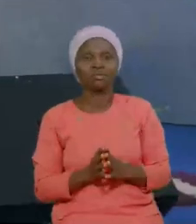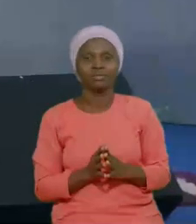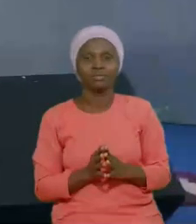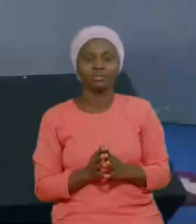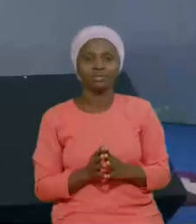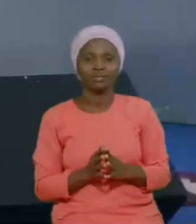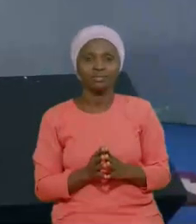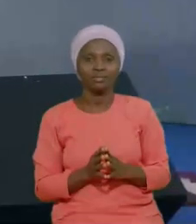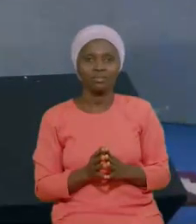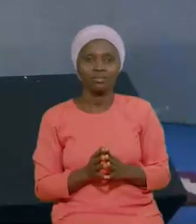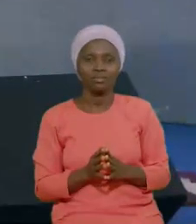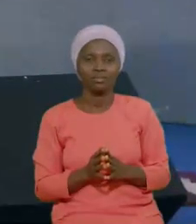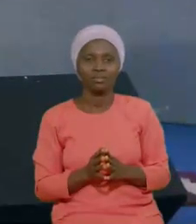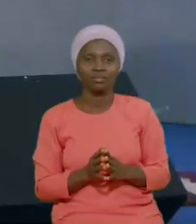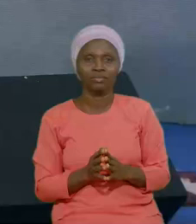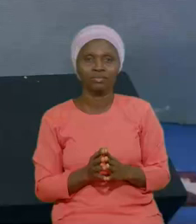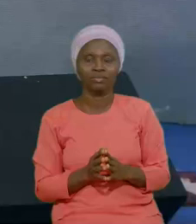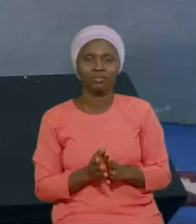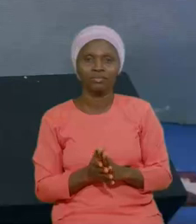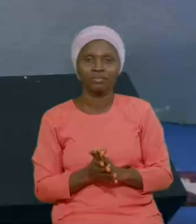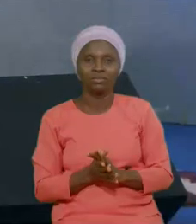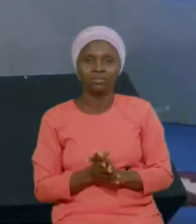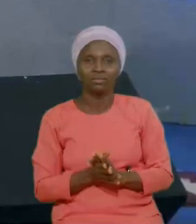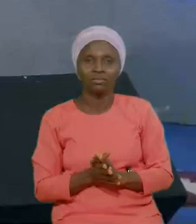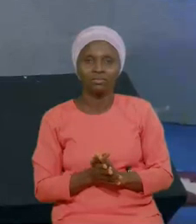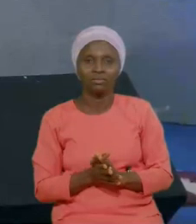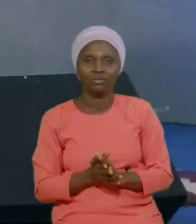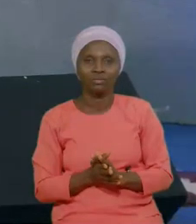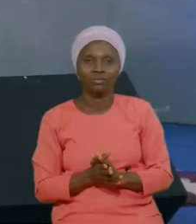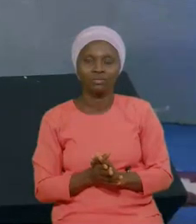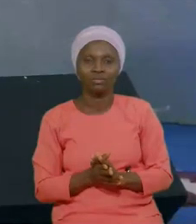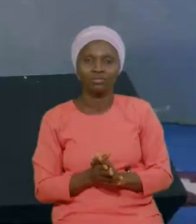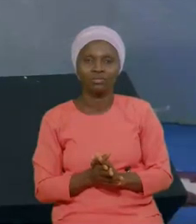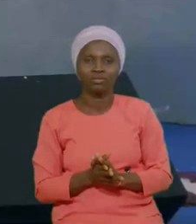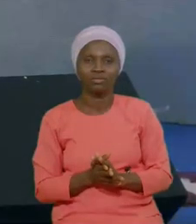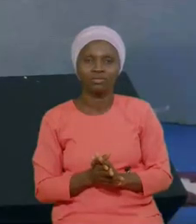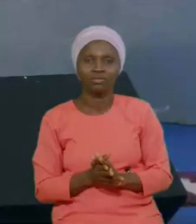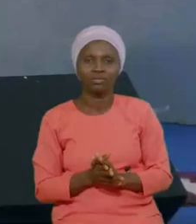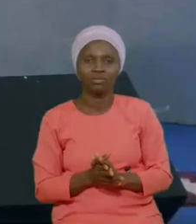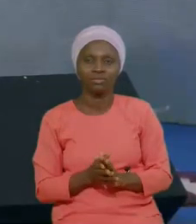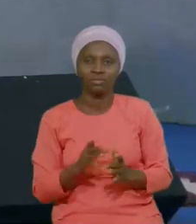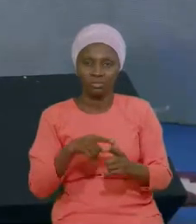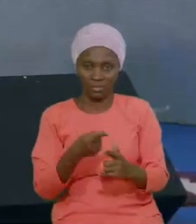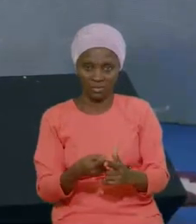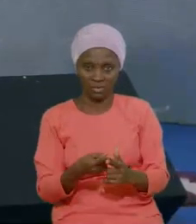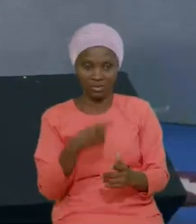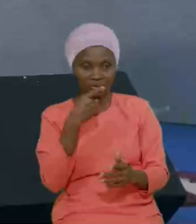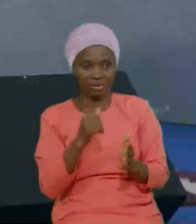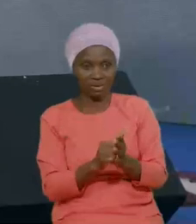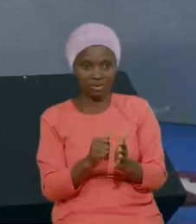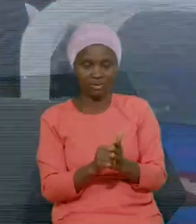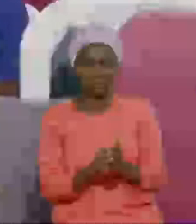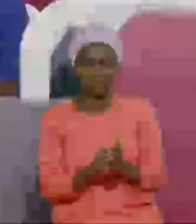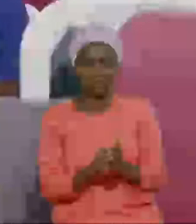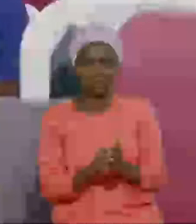Et avant, c'est seulement jouer sur le portable. Maintenant, il y a une nouvelle vie et tu veux vivre dans la justice.